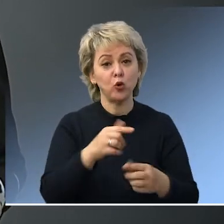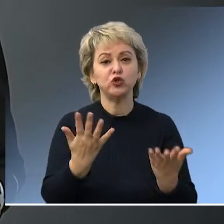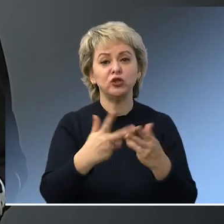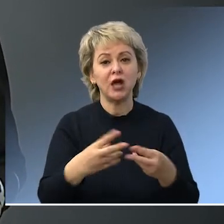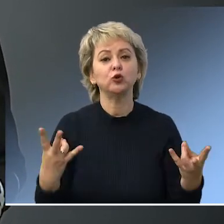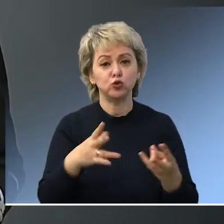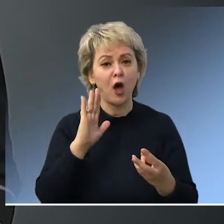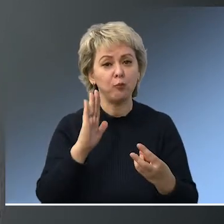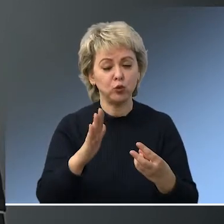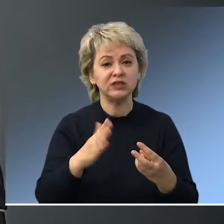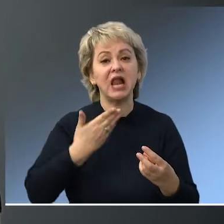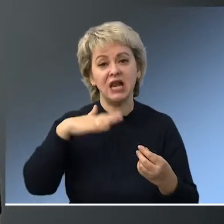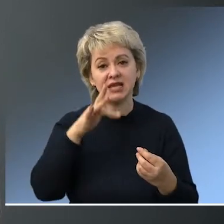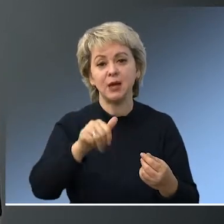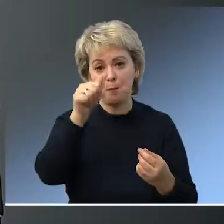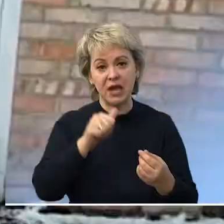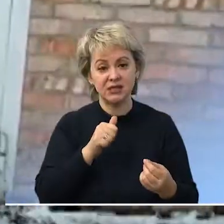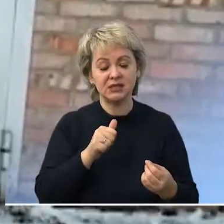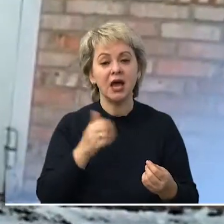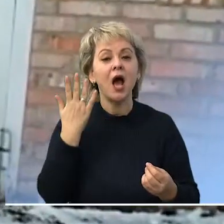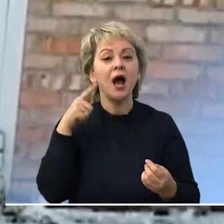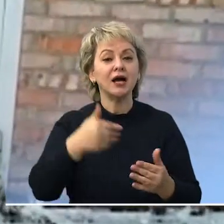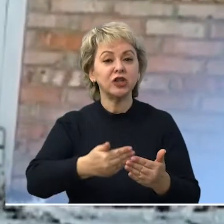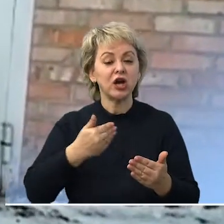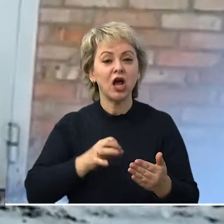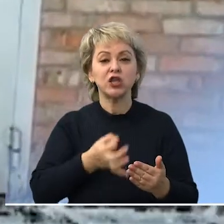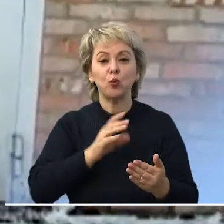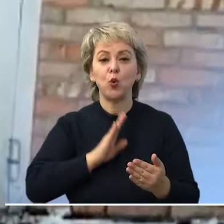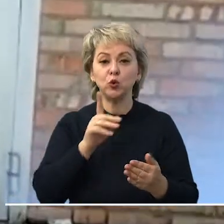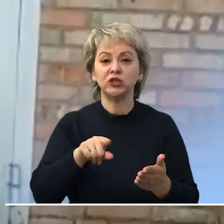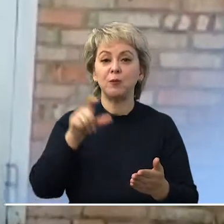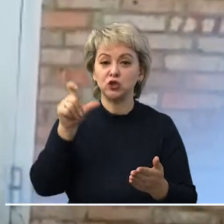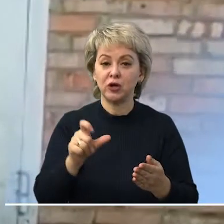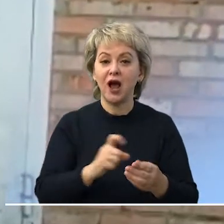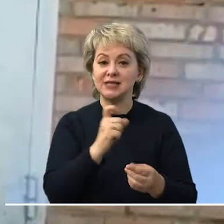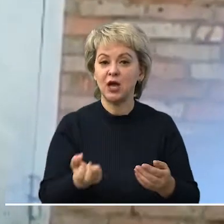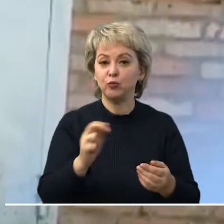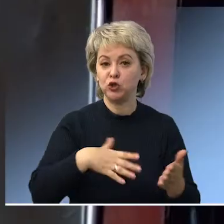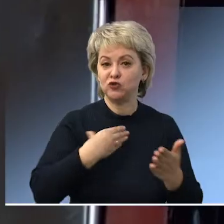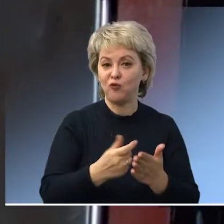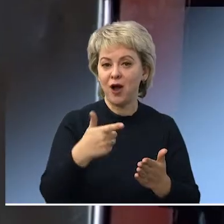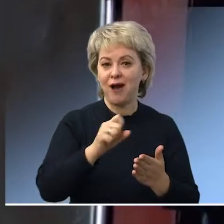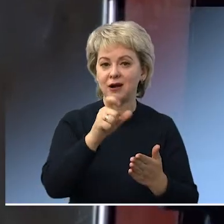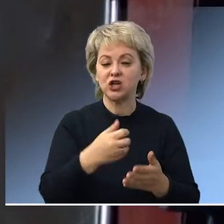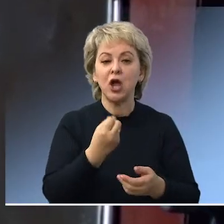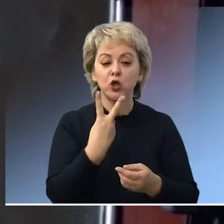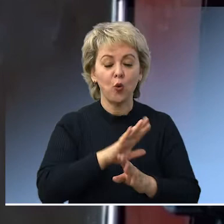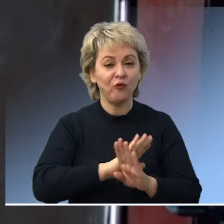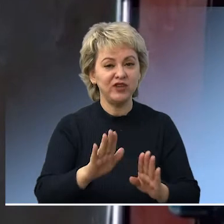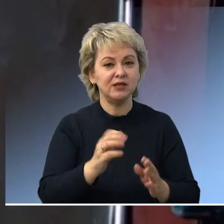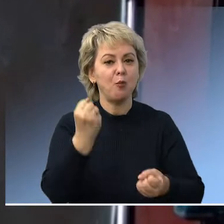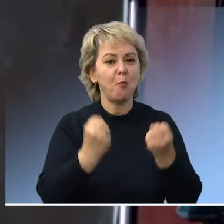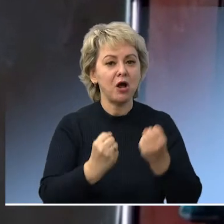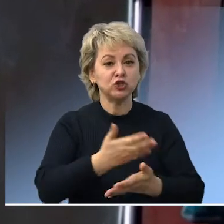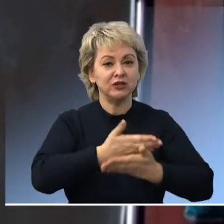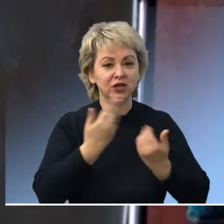считал, пригодится ему в летние месяцы. Когда ранним утром житель города Новошахтинска пришел в свой гараж, то не обнаружил в нем